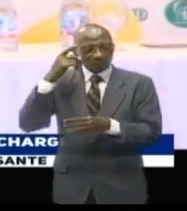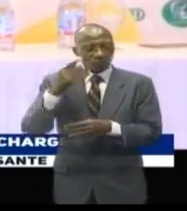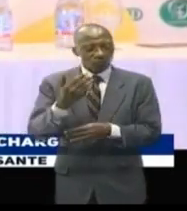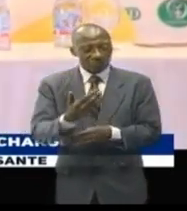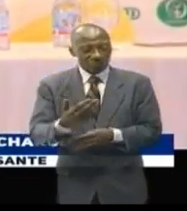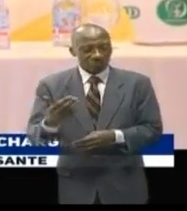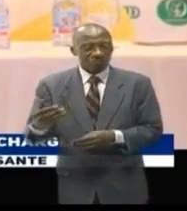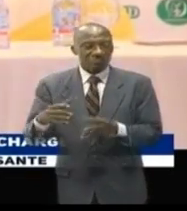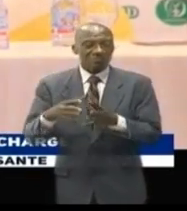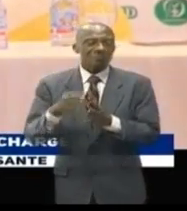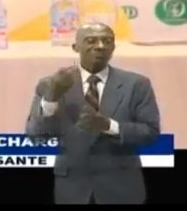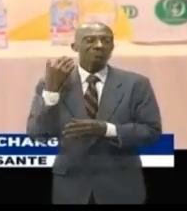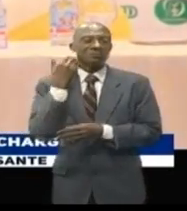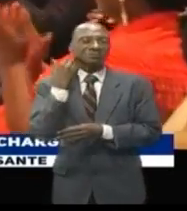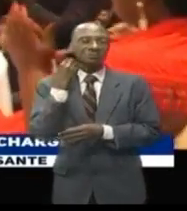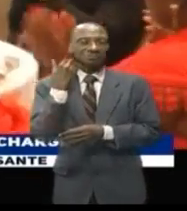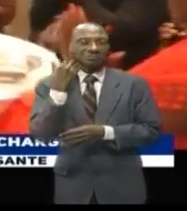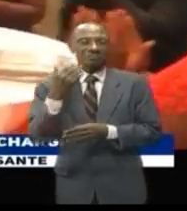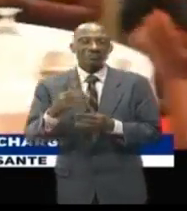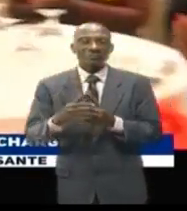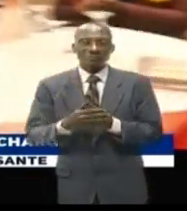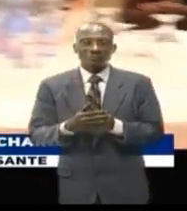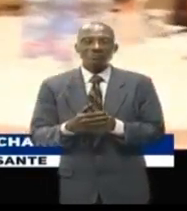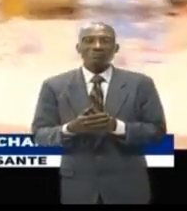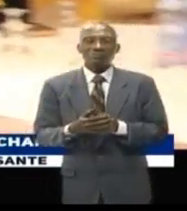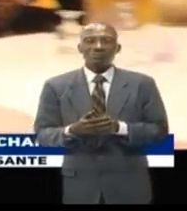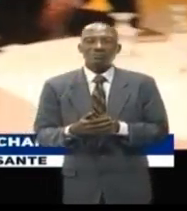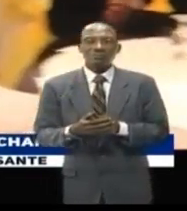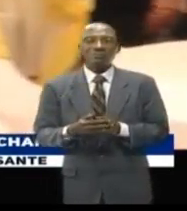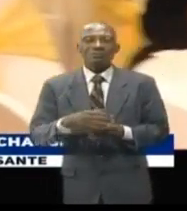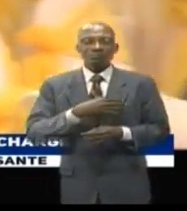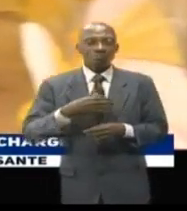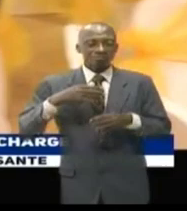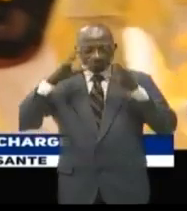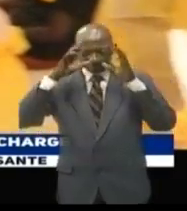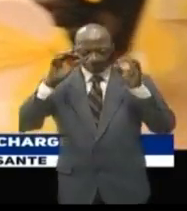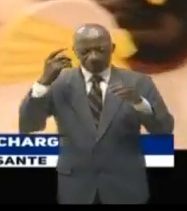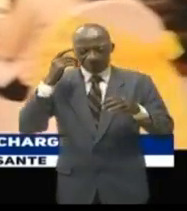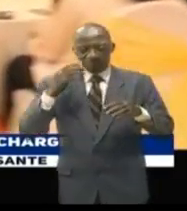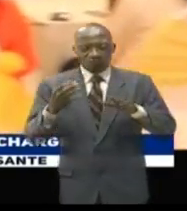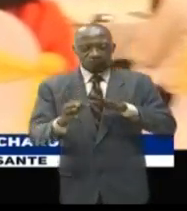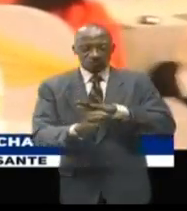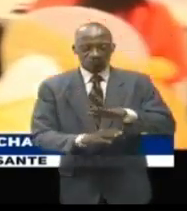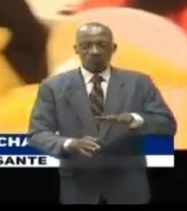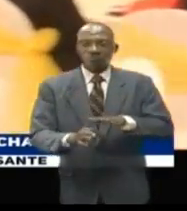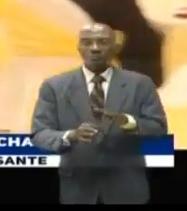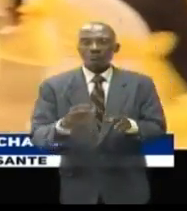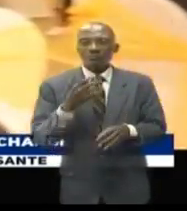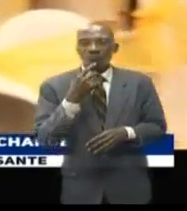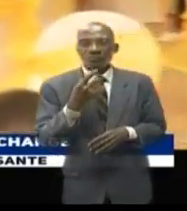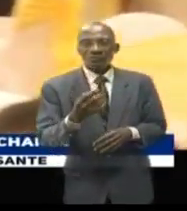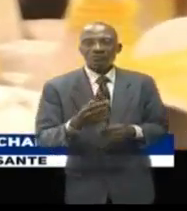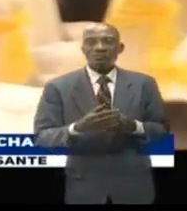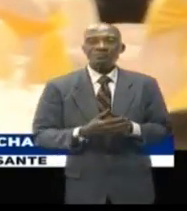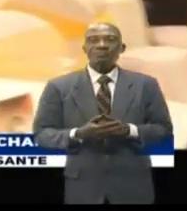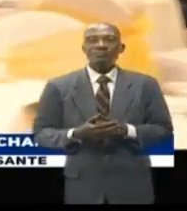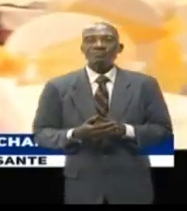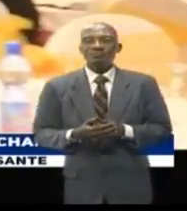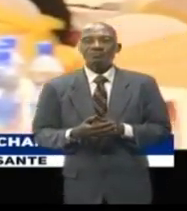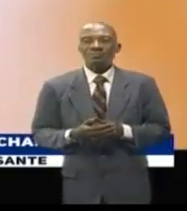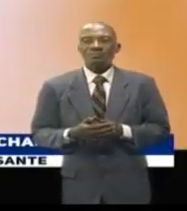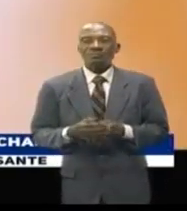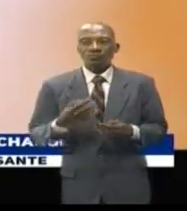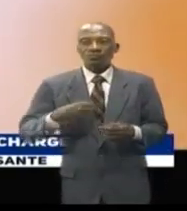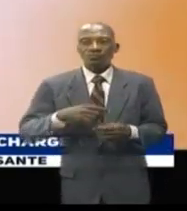présidé par jolie Piama présidente de la dite fondation l'objectif parce que les gens sont sensibilisés